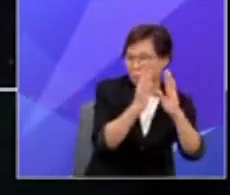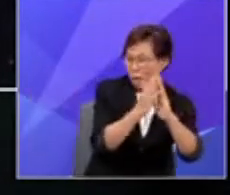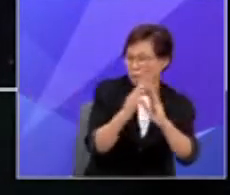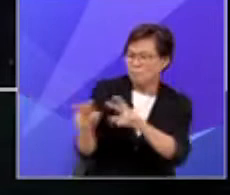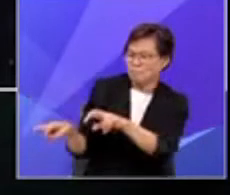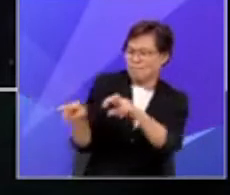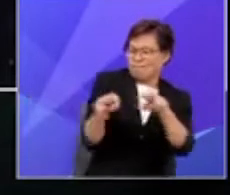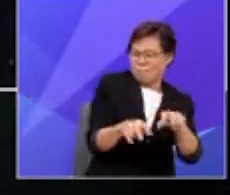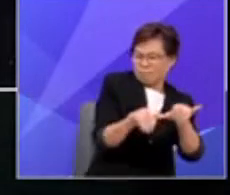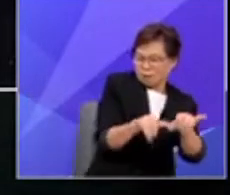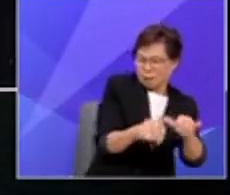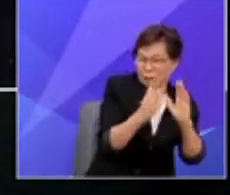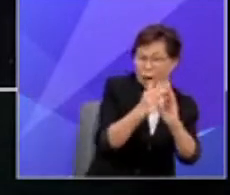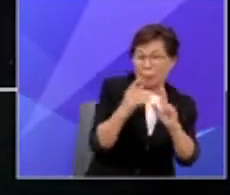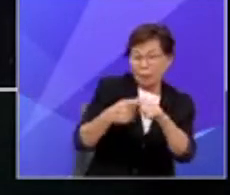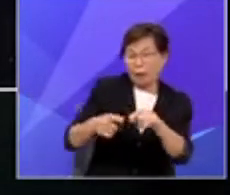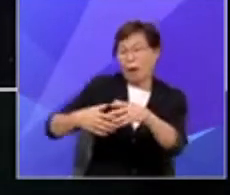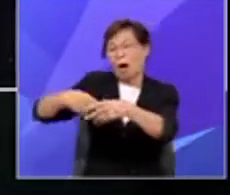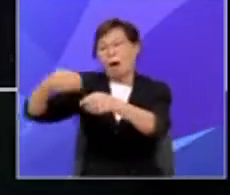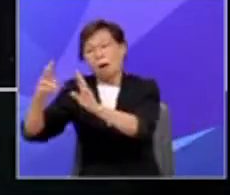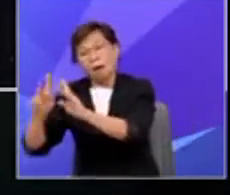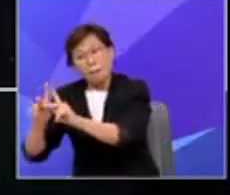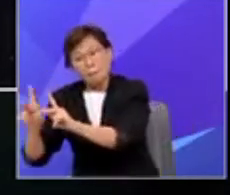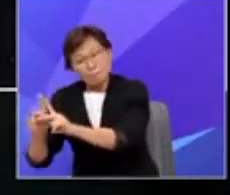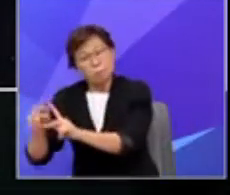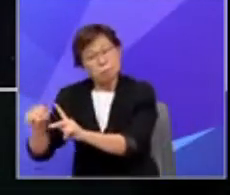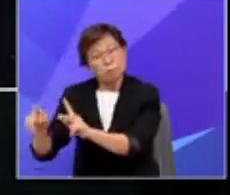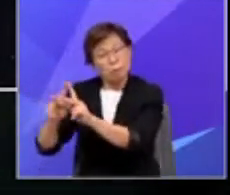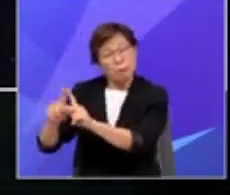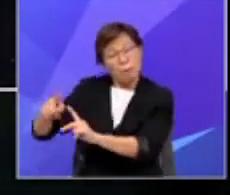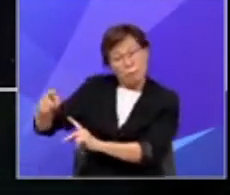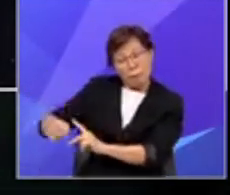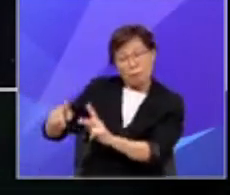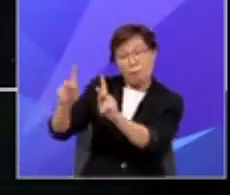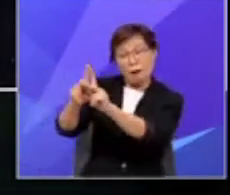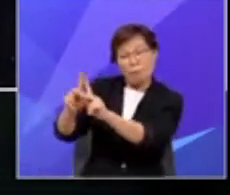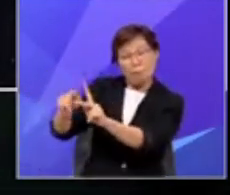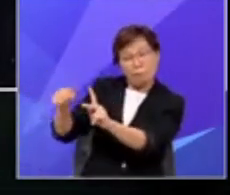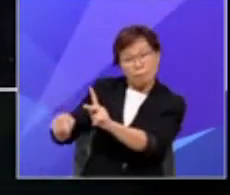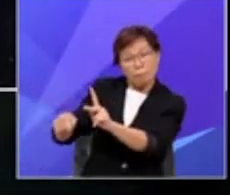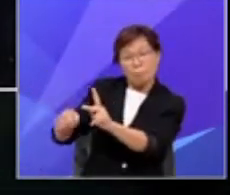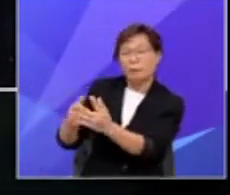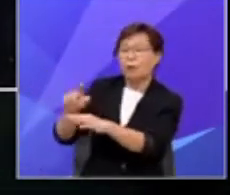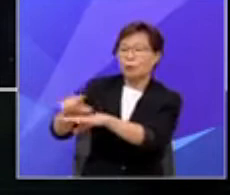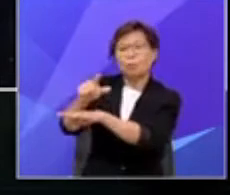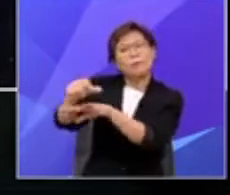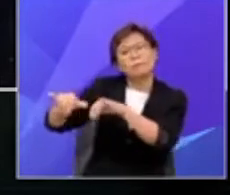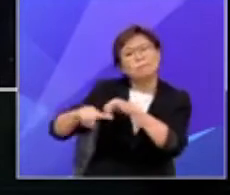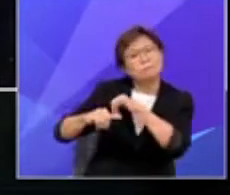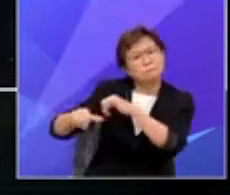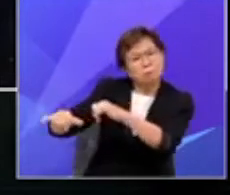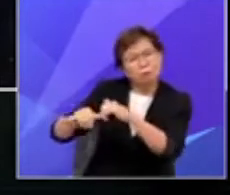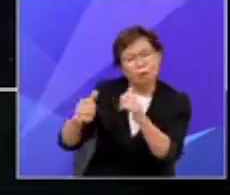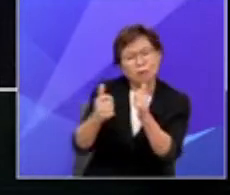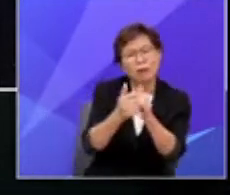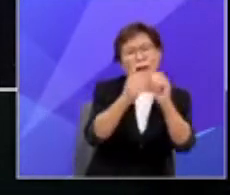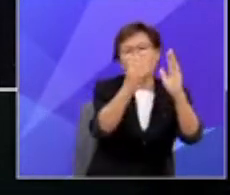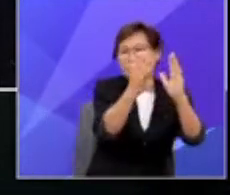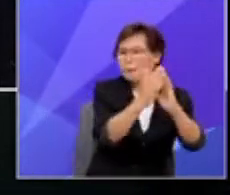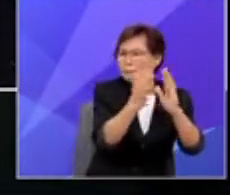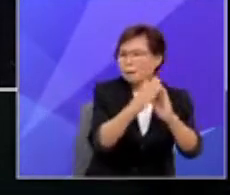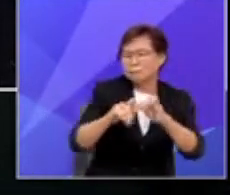kawasan Banda tapi sebenarnya kawasan di 2 Banda yang yang memerlukan akses yang sama dengan